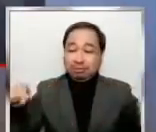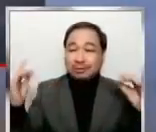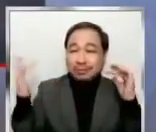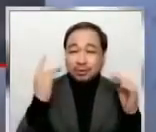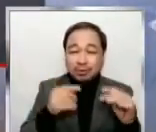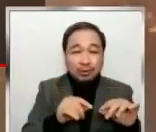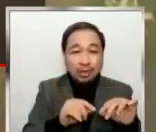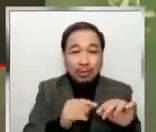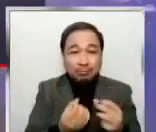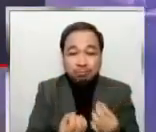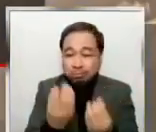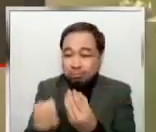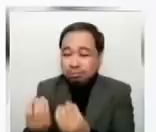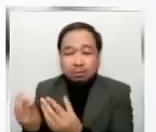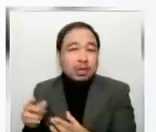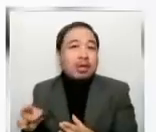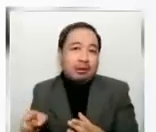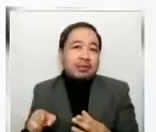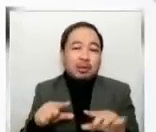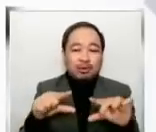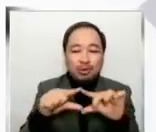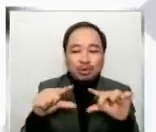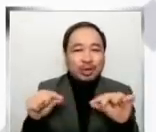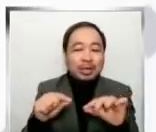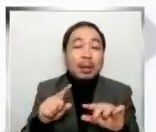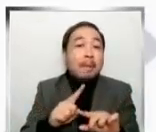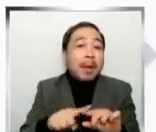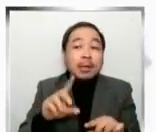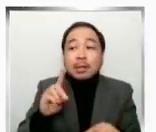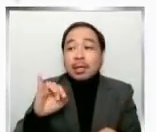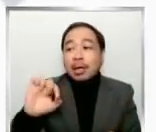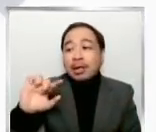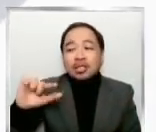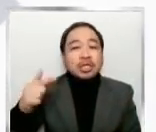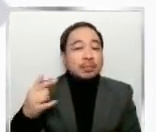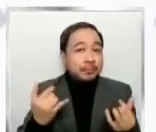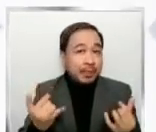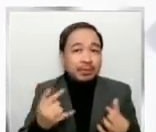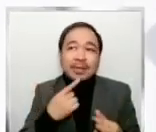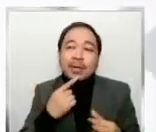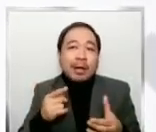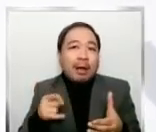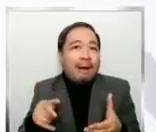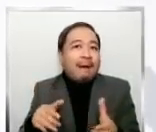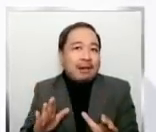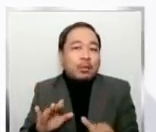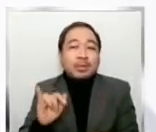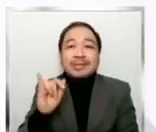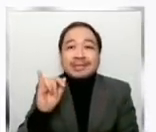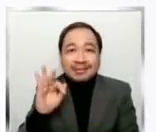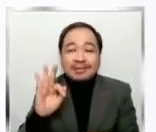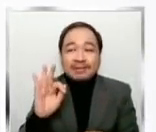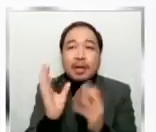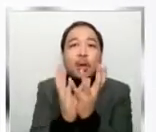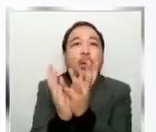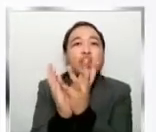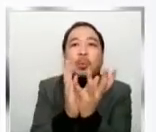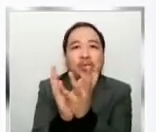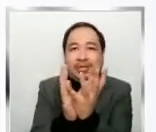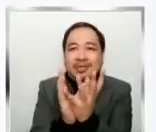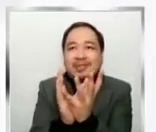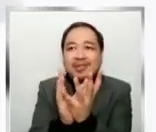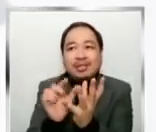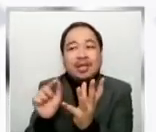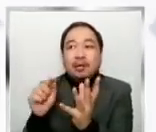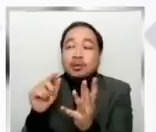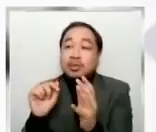Pero paglilinaw ng DILG, the firecrackers are allowed in the context of a community fireworks display. Kung magkakaroon sila sa sarili